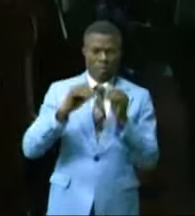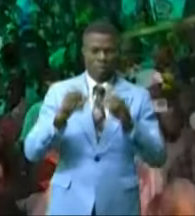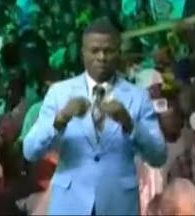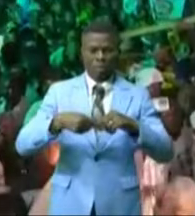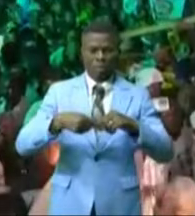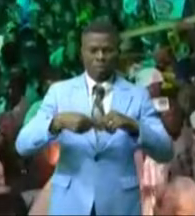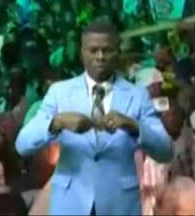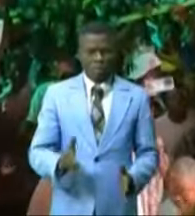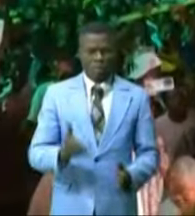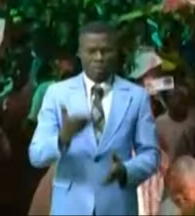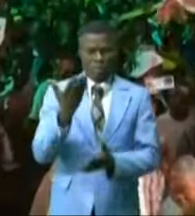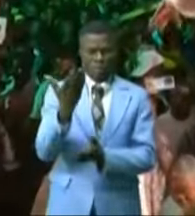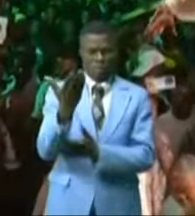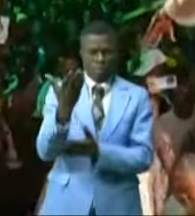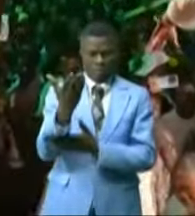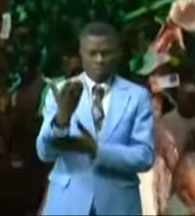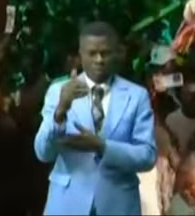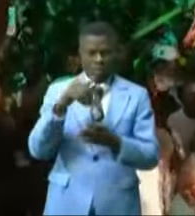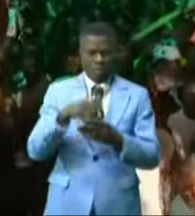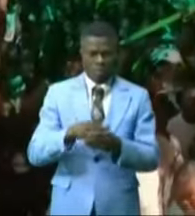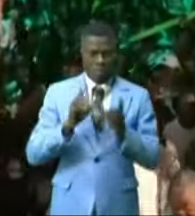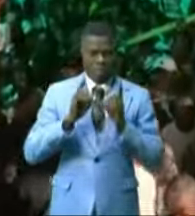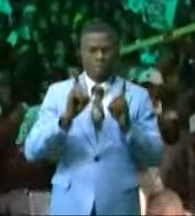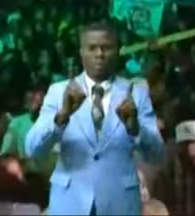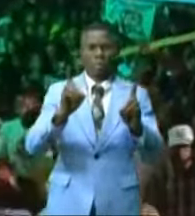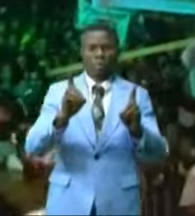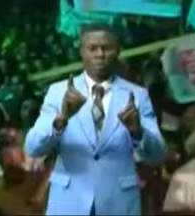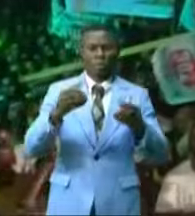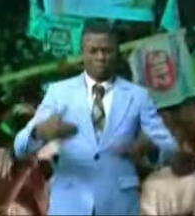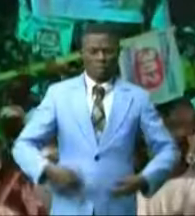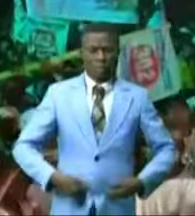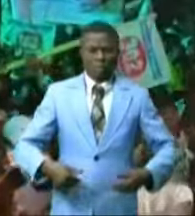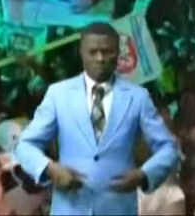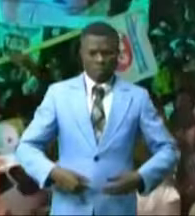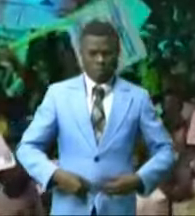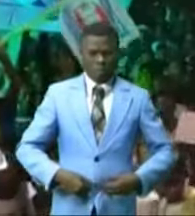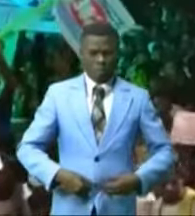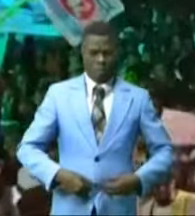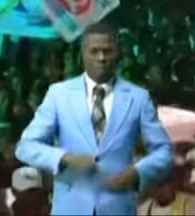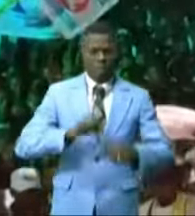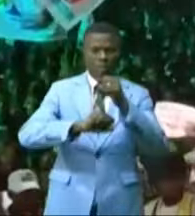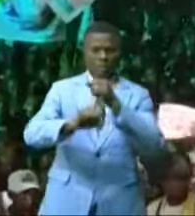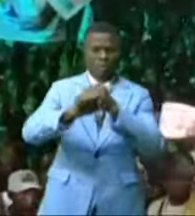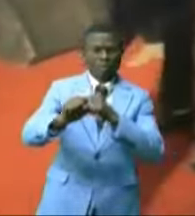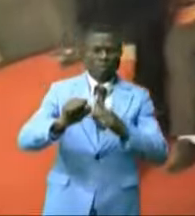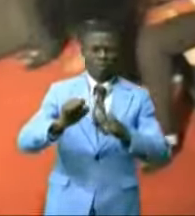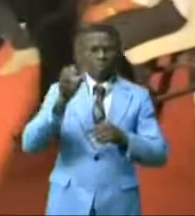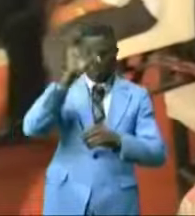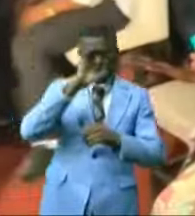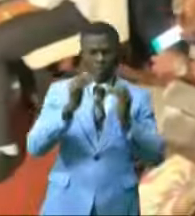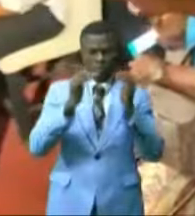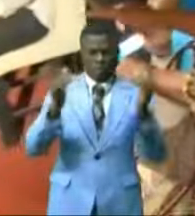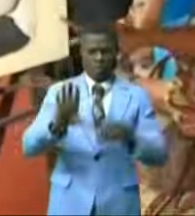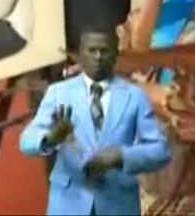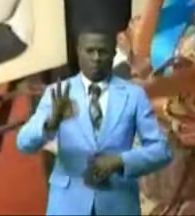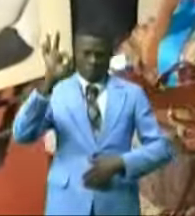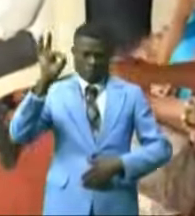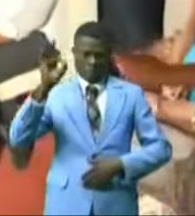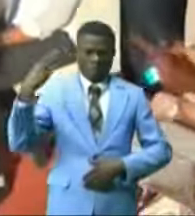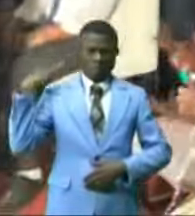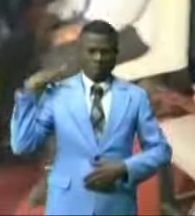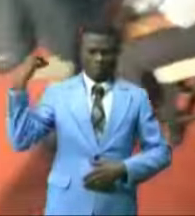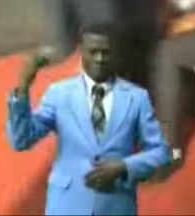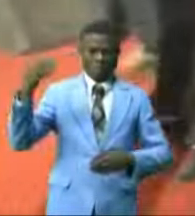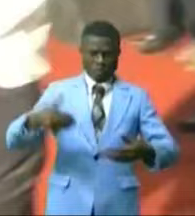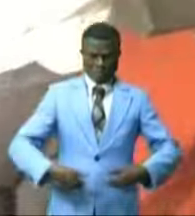l'opposition, a appelé au cours de son adresse le jeune à promouvoir également la paix et à se choisir des